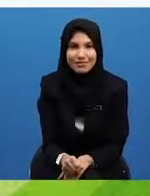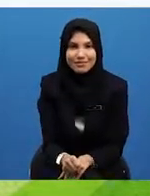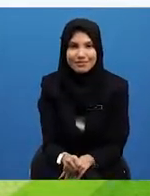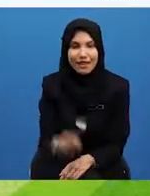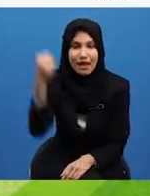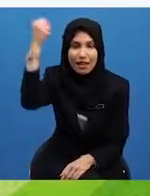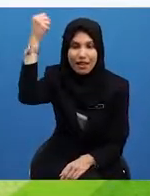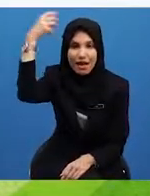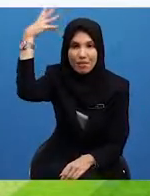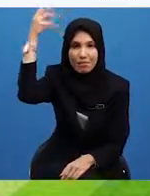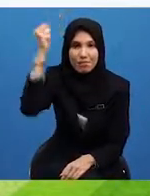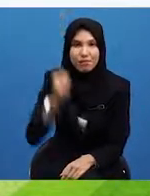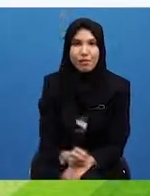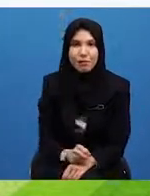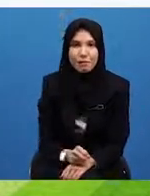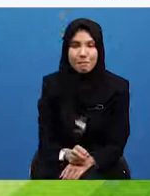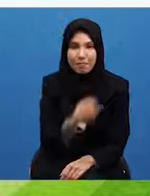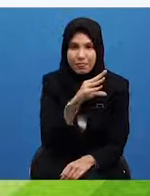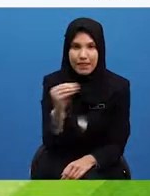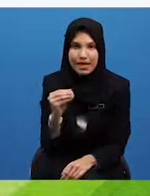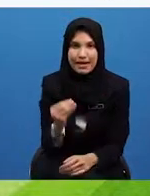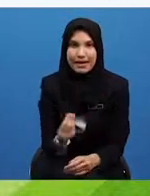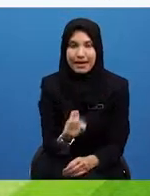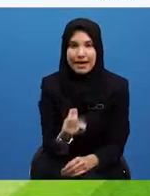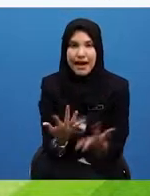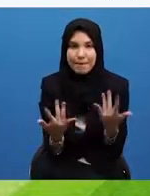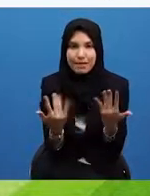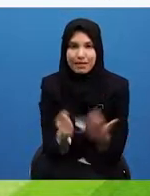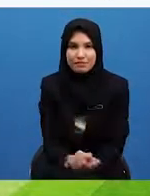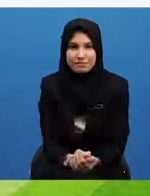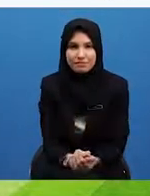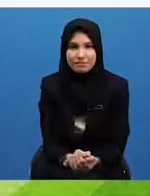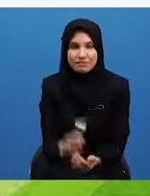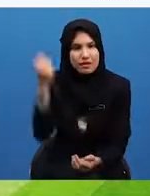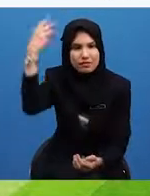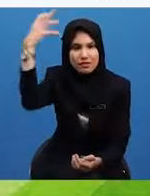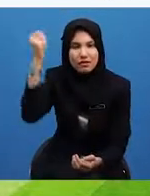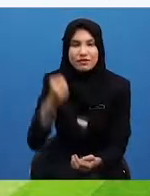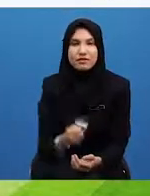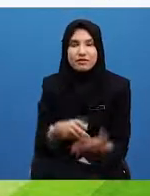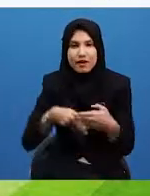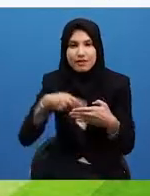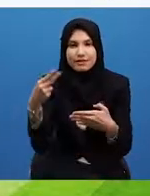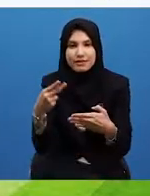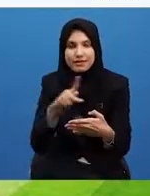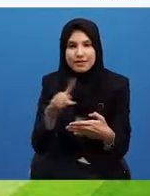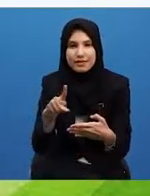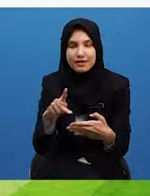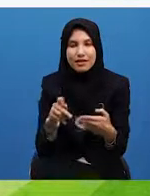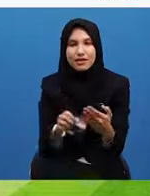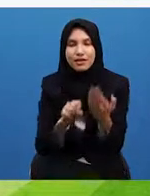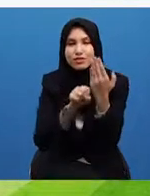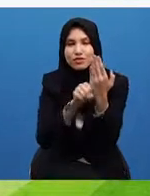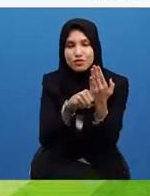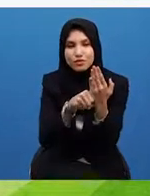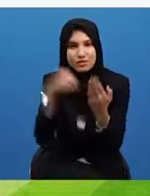lampu dan Api cahaya yang dihasilkan oleh sumber